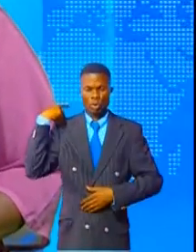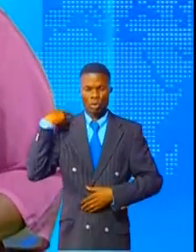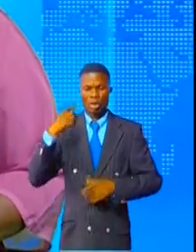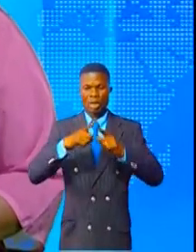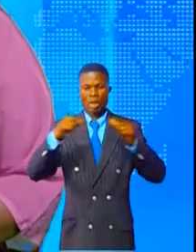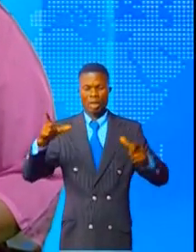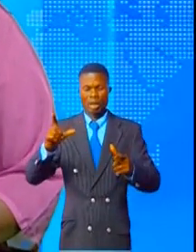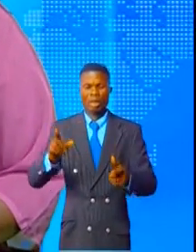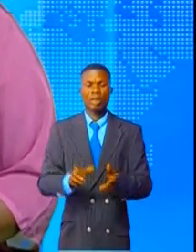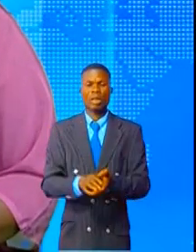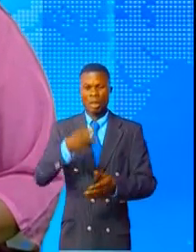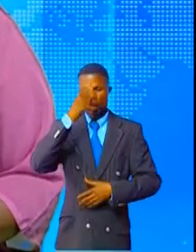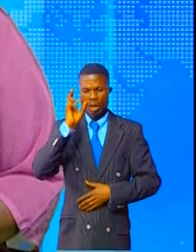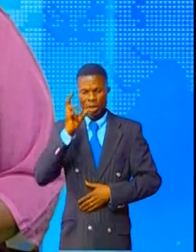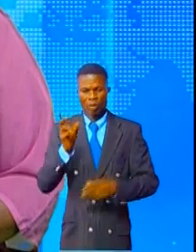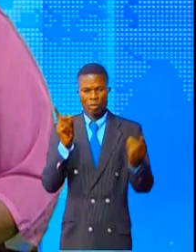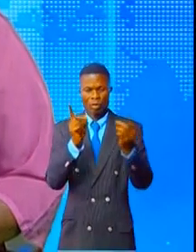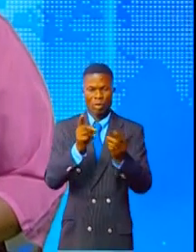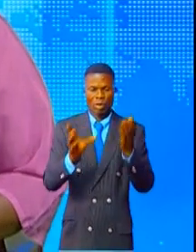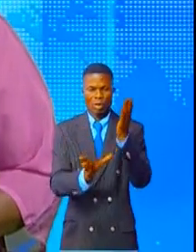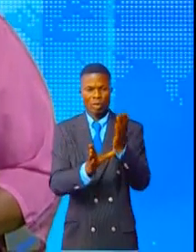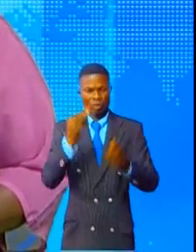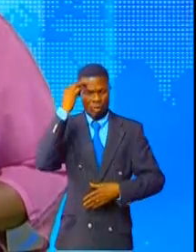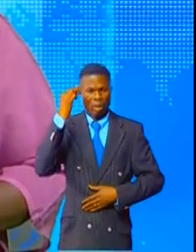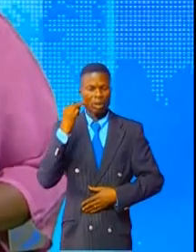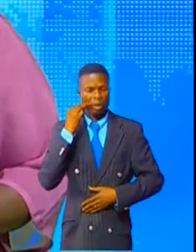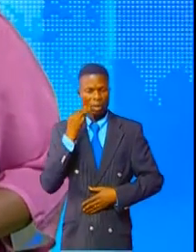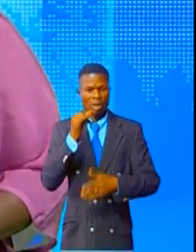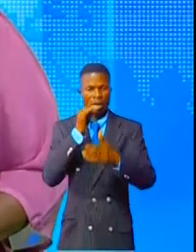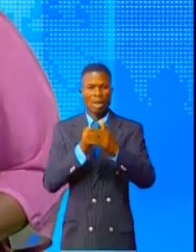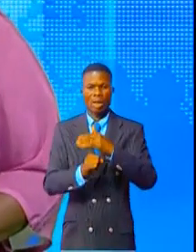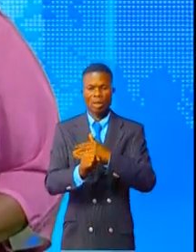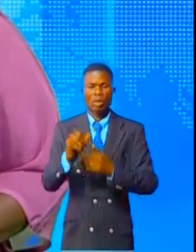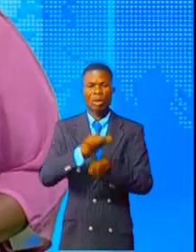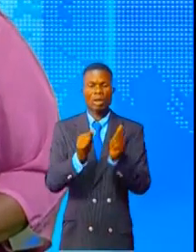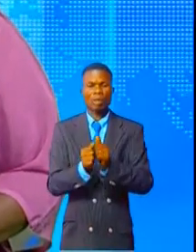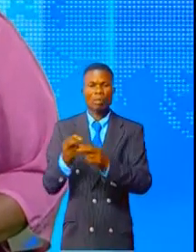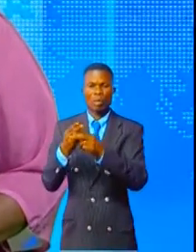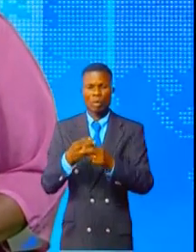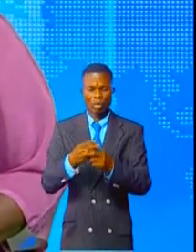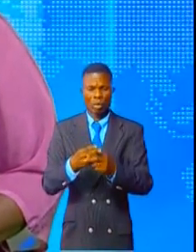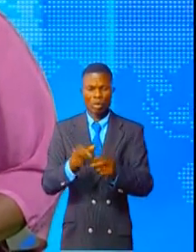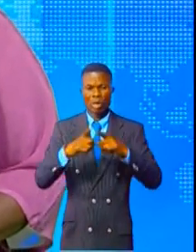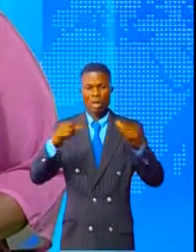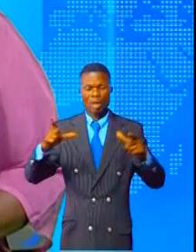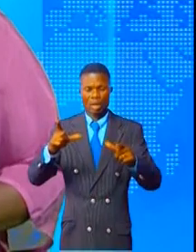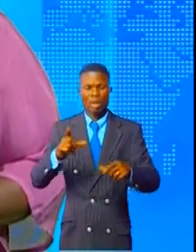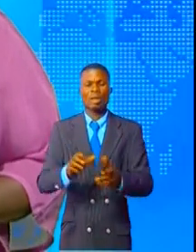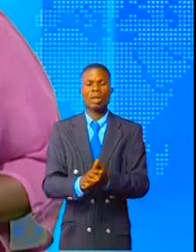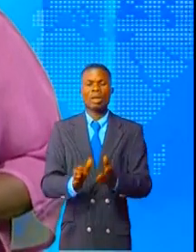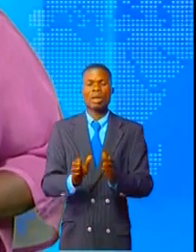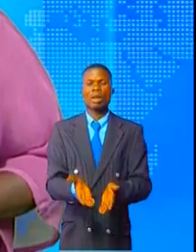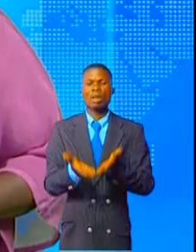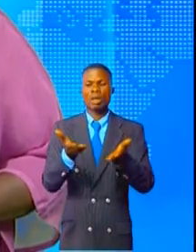kivu étaient avec les vice premier ministre et ministre de l'intérieur la situation sécuritaire dans les grands qui vous était au centre